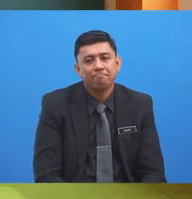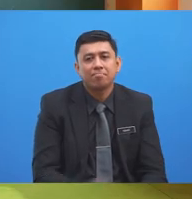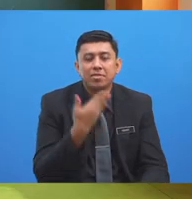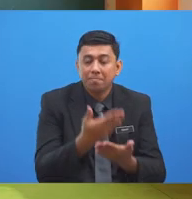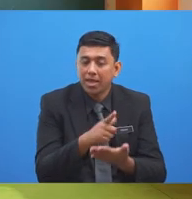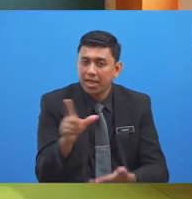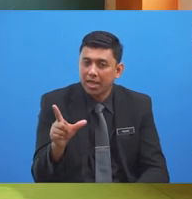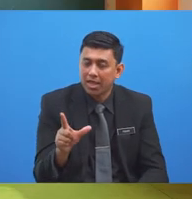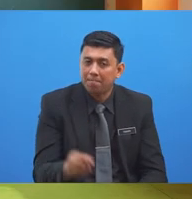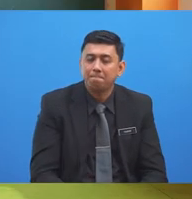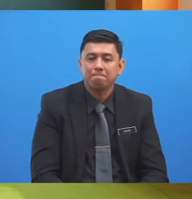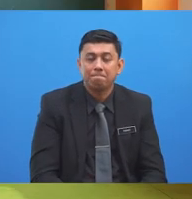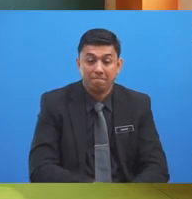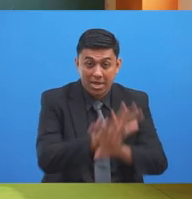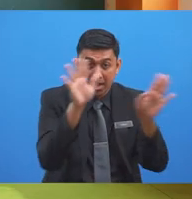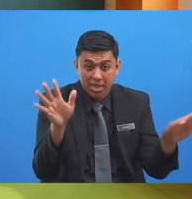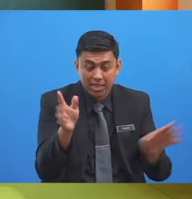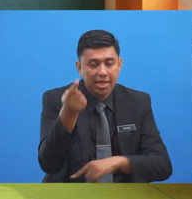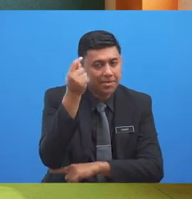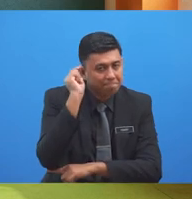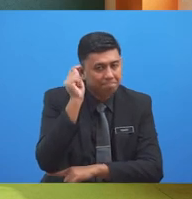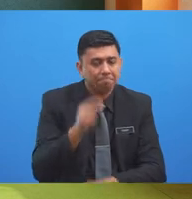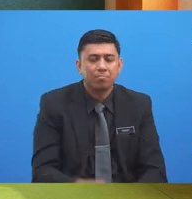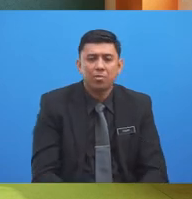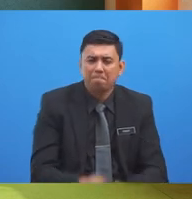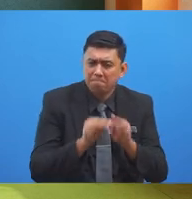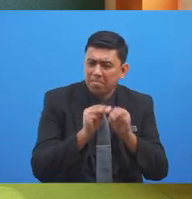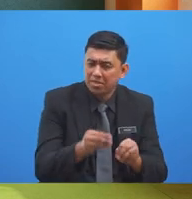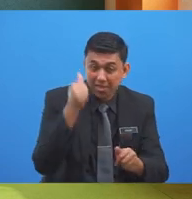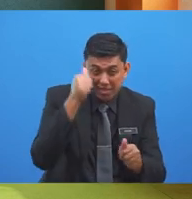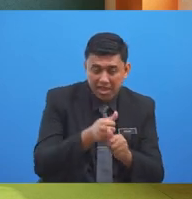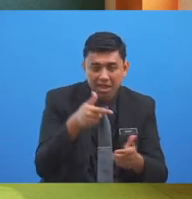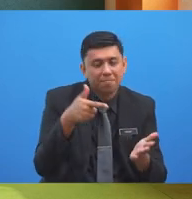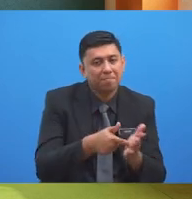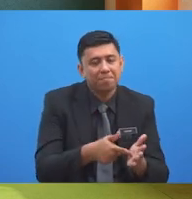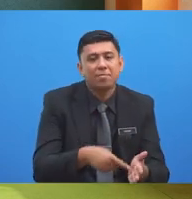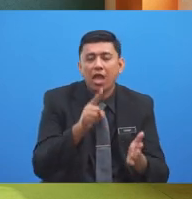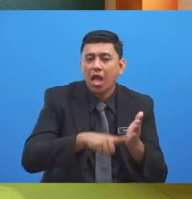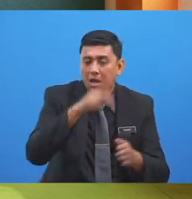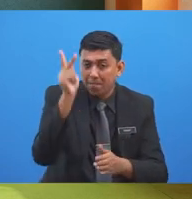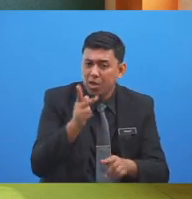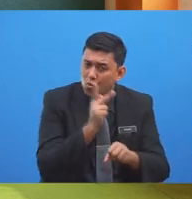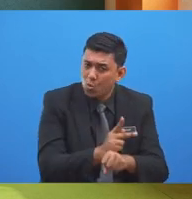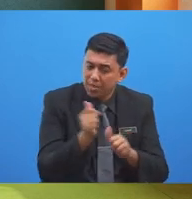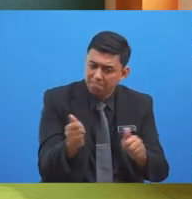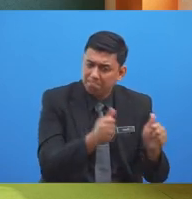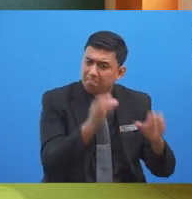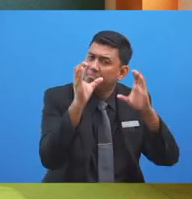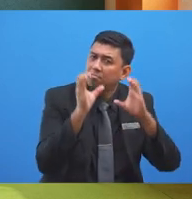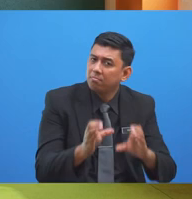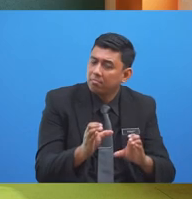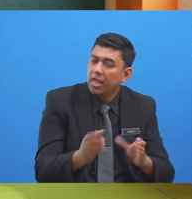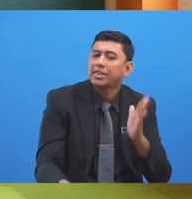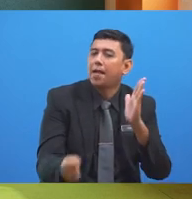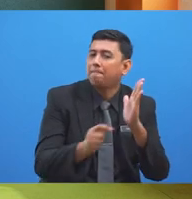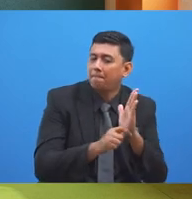Baiklah, daripada penerangan cikgu sebentar tadi, masihkah murid-murid ingat lagi apakah kod atau cara yang